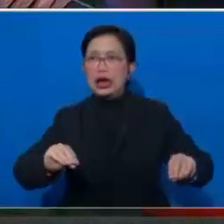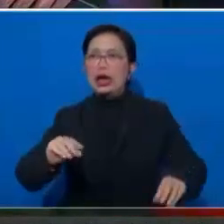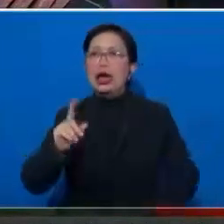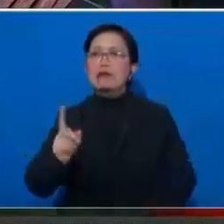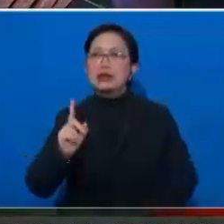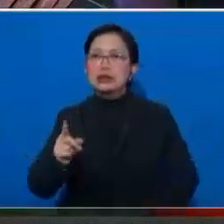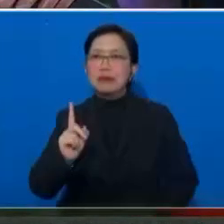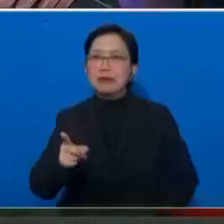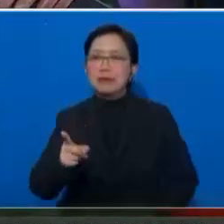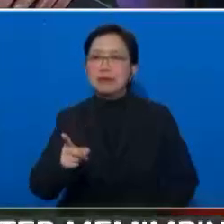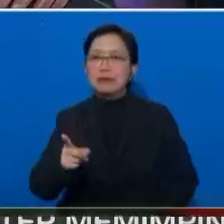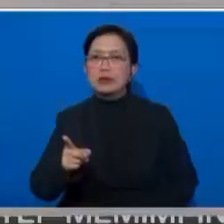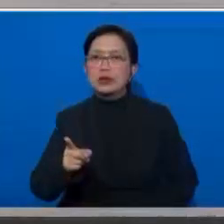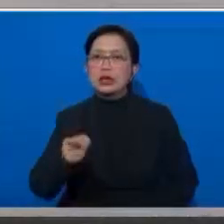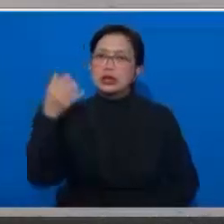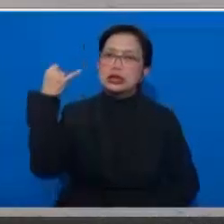Lurah Ancol.